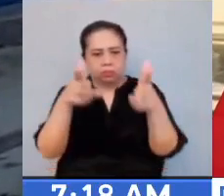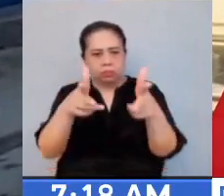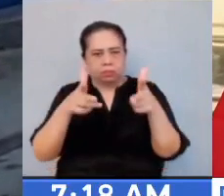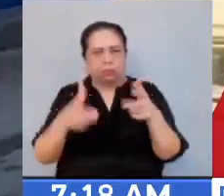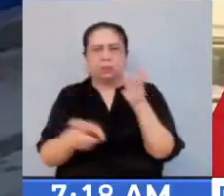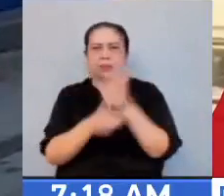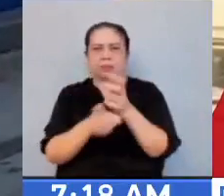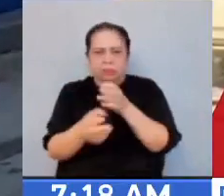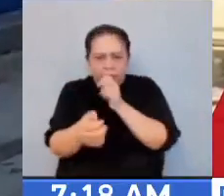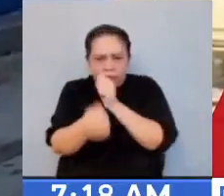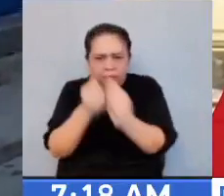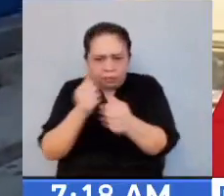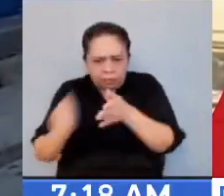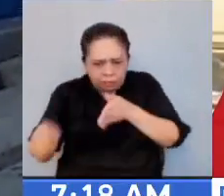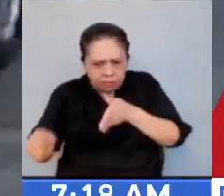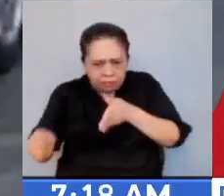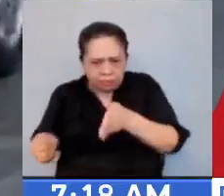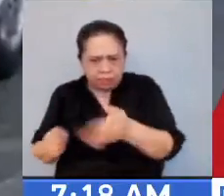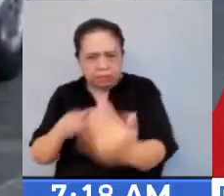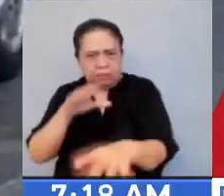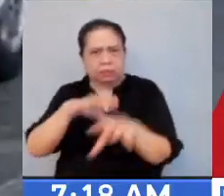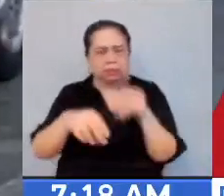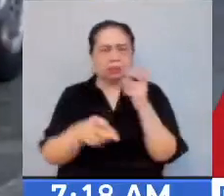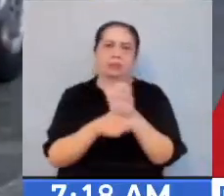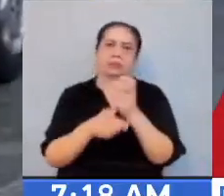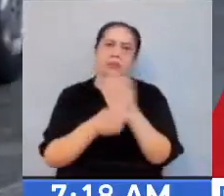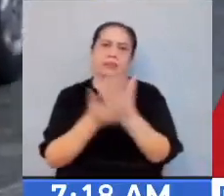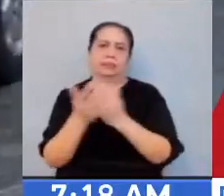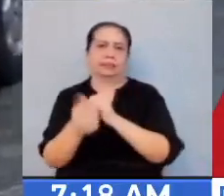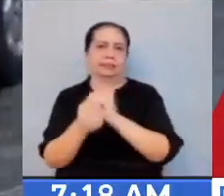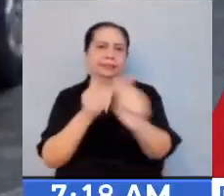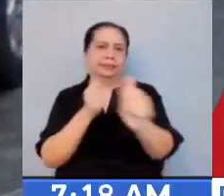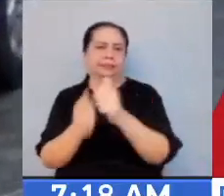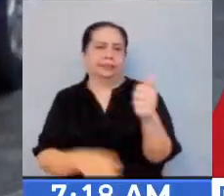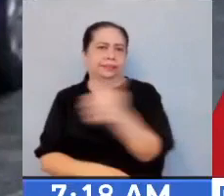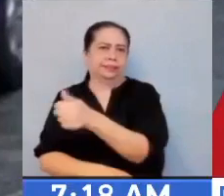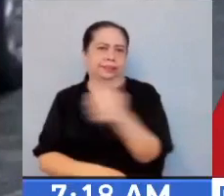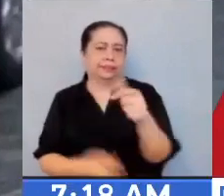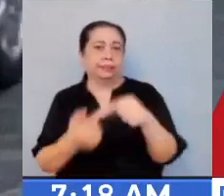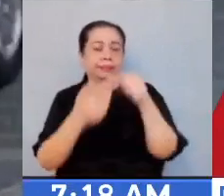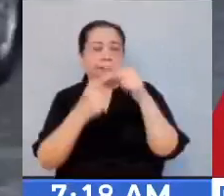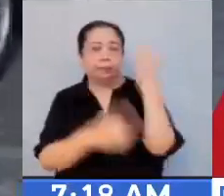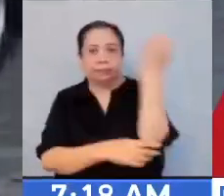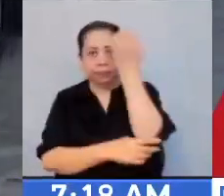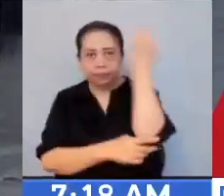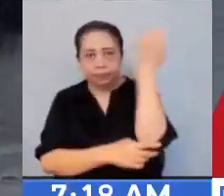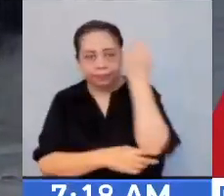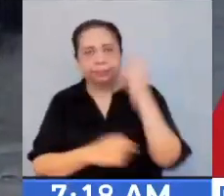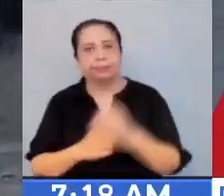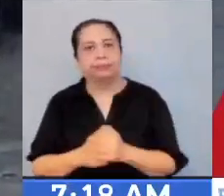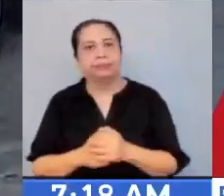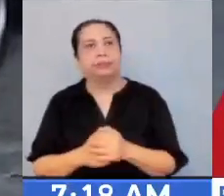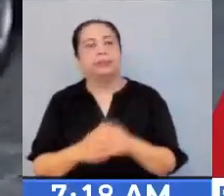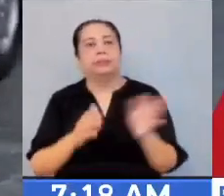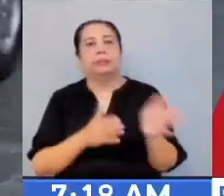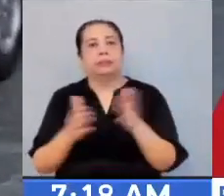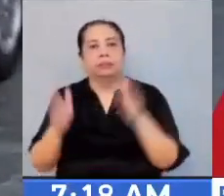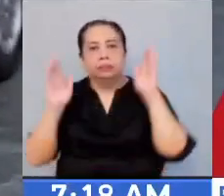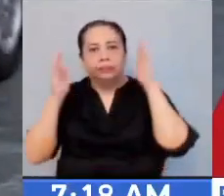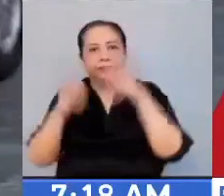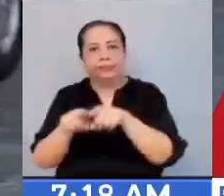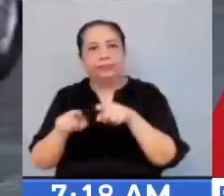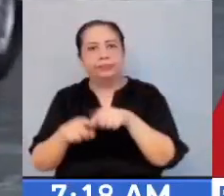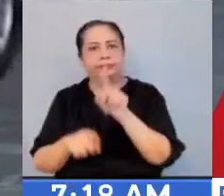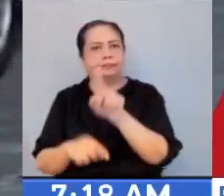pagpasok at paglabas ng ibang mga dumaraang sasakyan, lalo na kapag may emergency. Samantala, napuntiri rin ang isang malaking truck